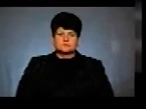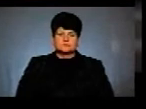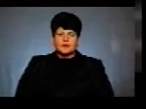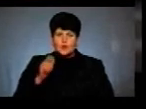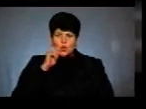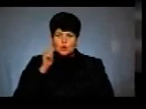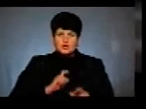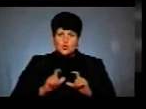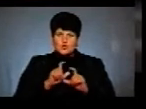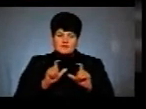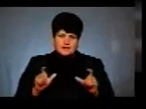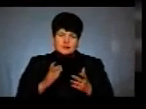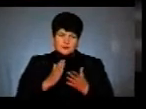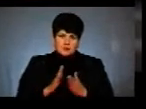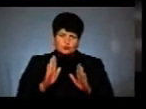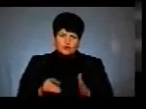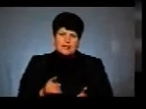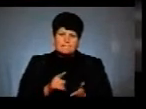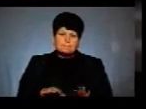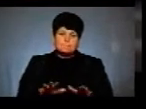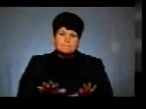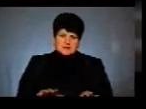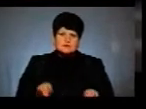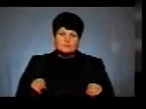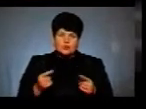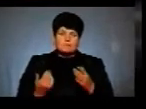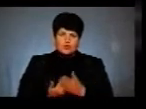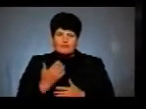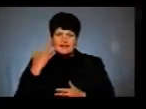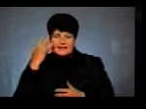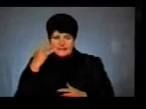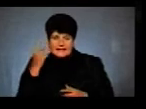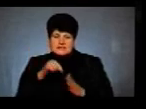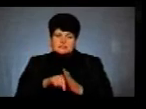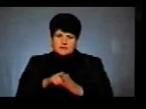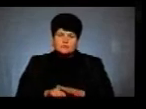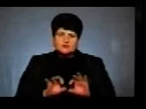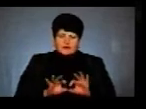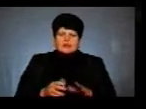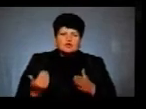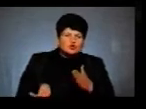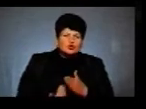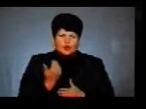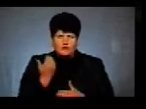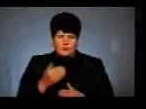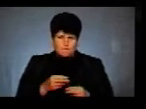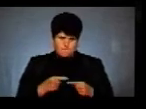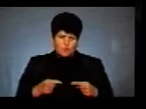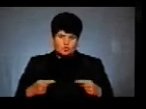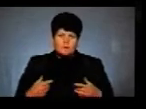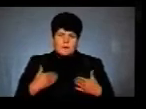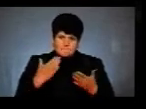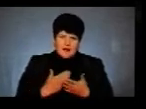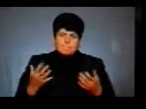Українські університети мають стати місцем створення нових ідей та смислів, продукування нових інтелектуальних продуктів. Ми маємо